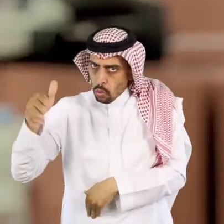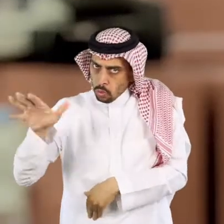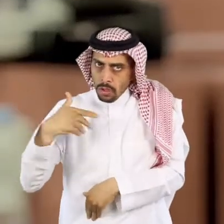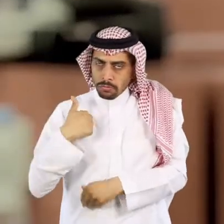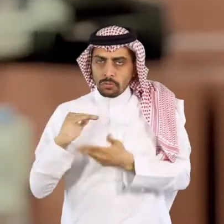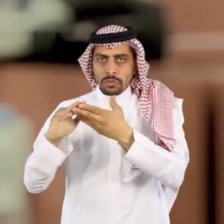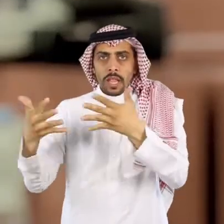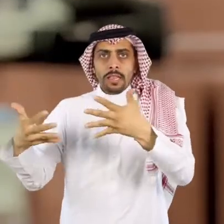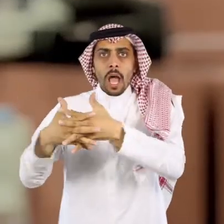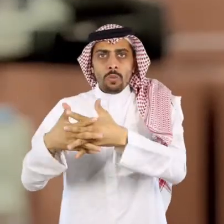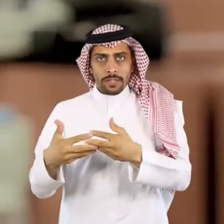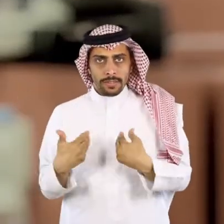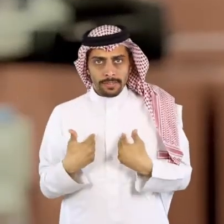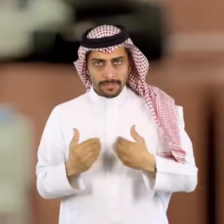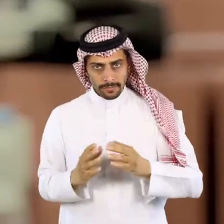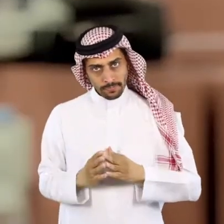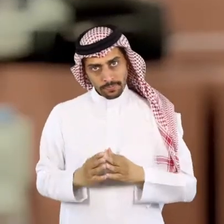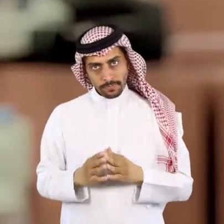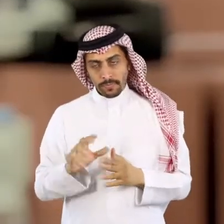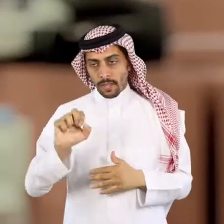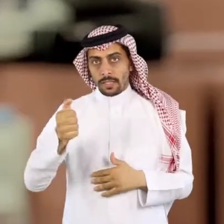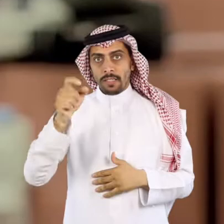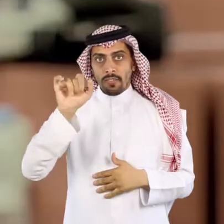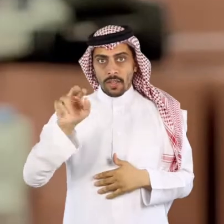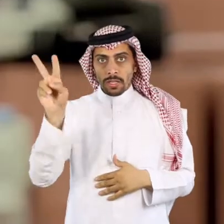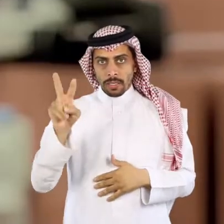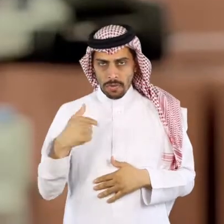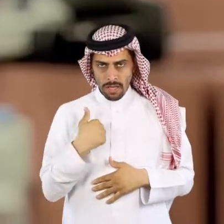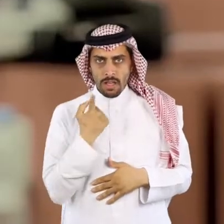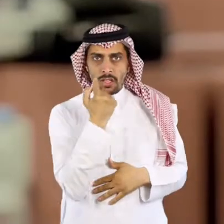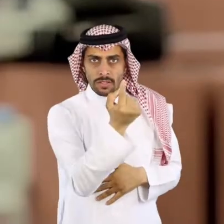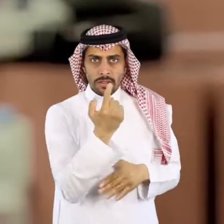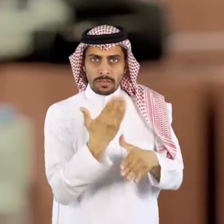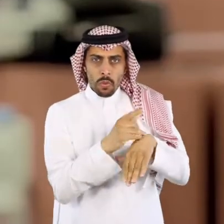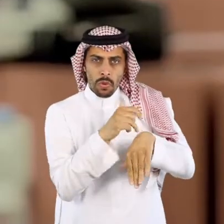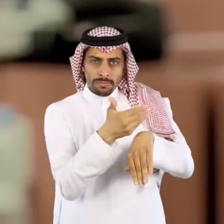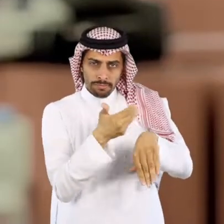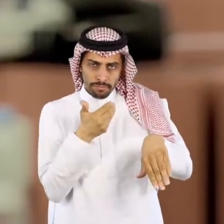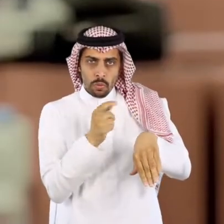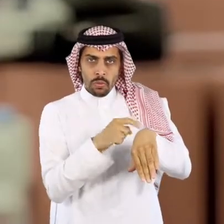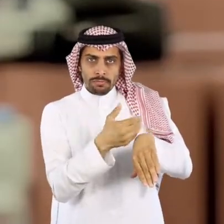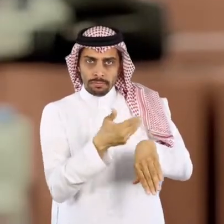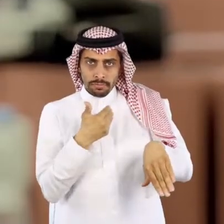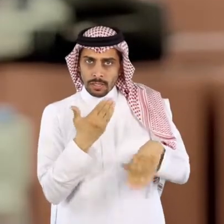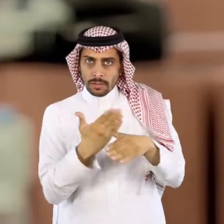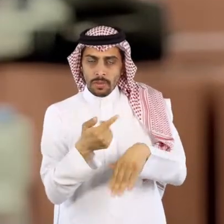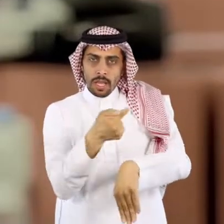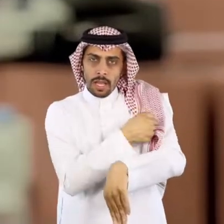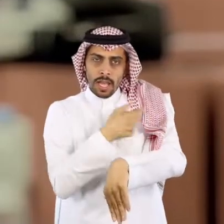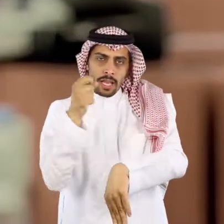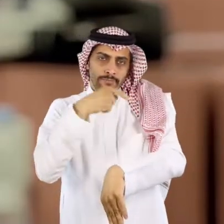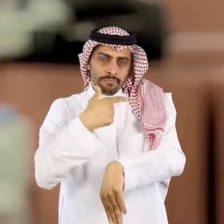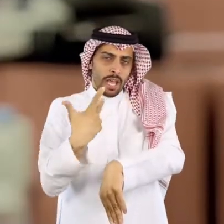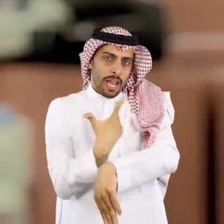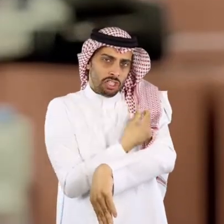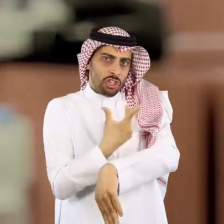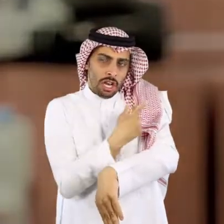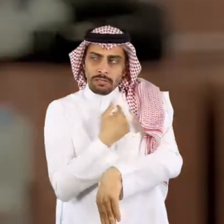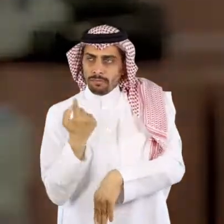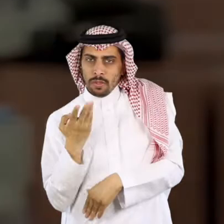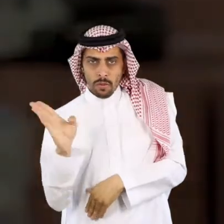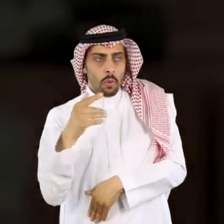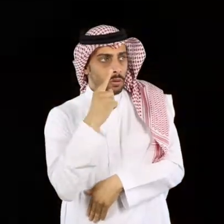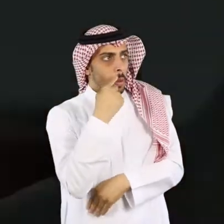في الصافي دنون كنت محتاج أنه في أيام معينة أطلع بدري بحكم العلاج حقي،